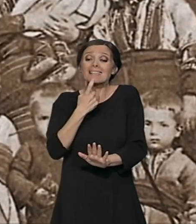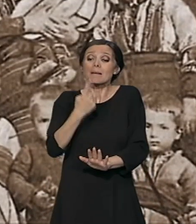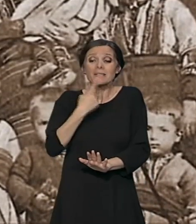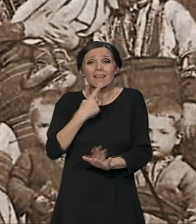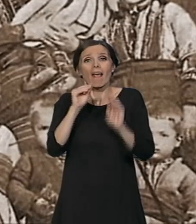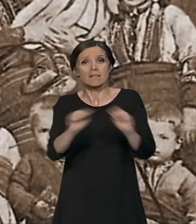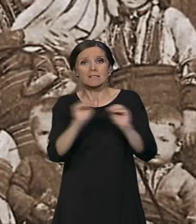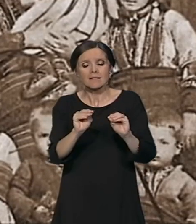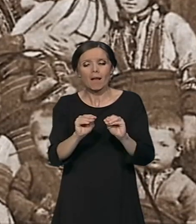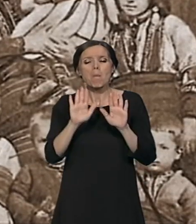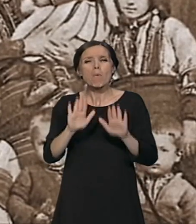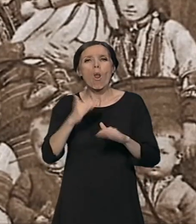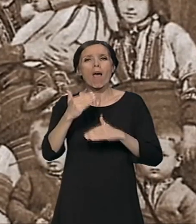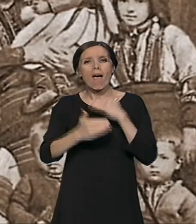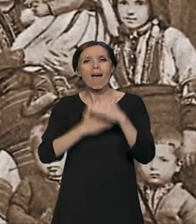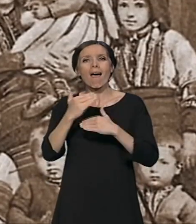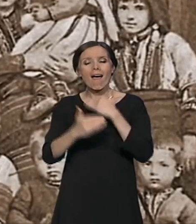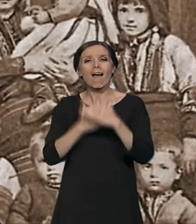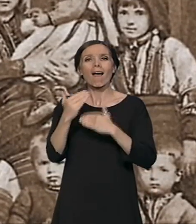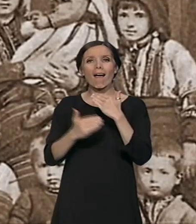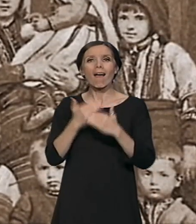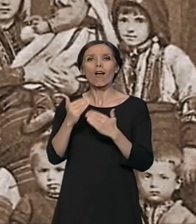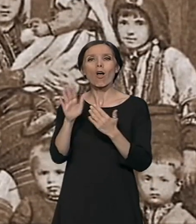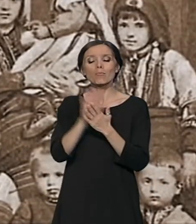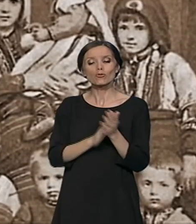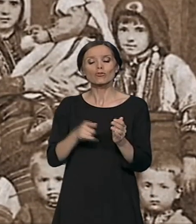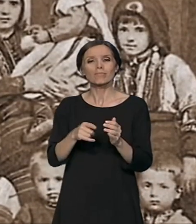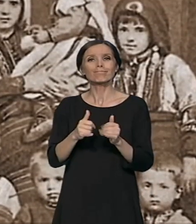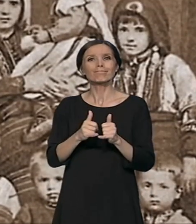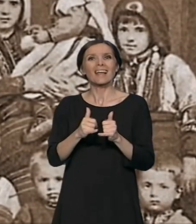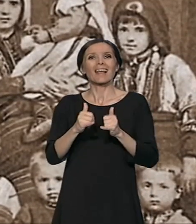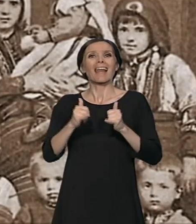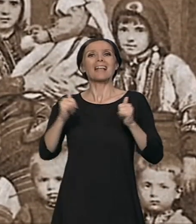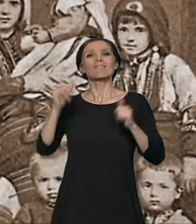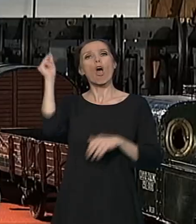počinje malo pomalo da se u stvari razvija